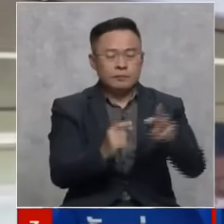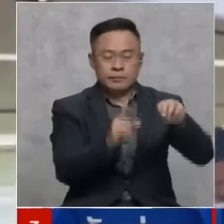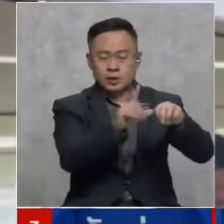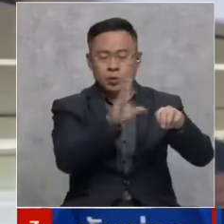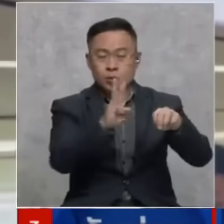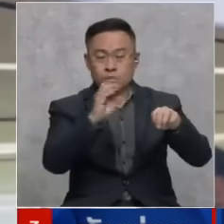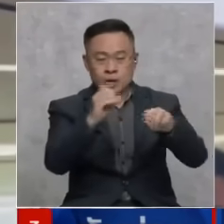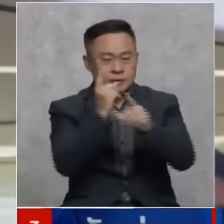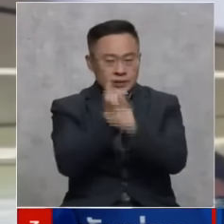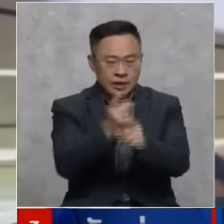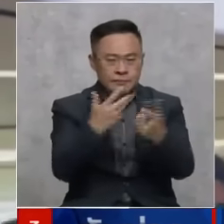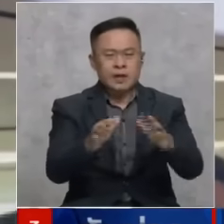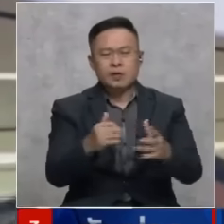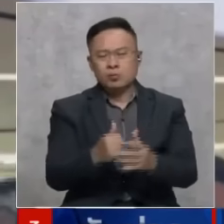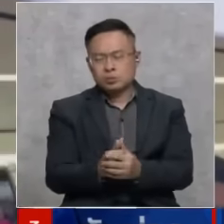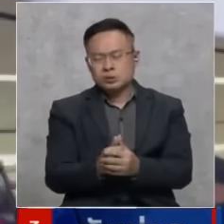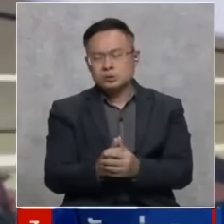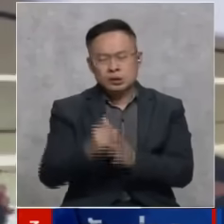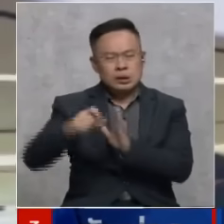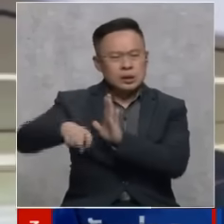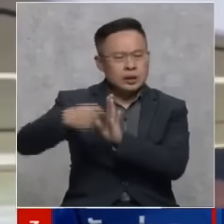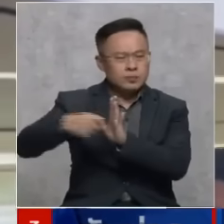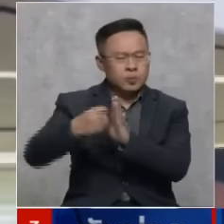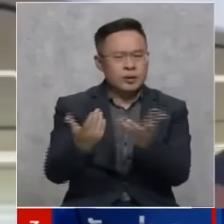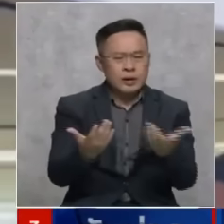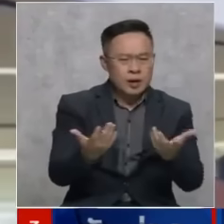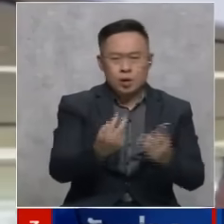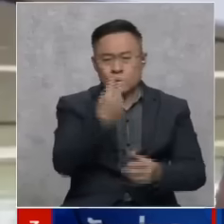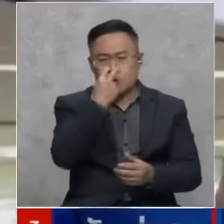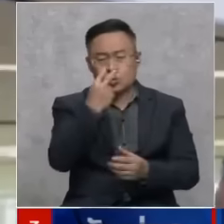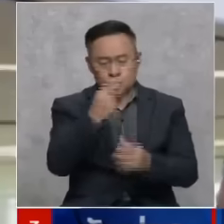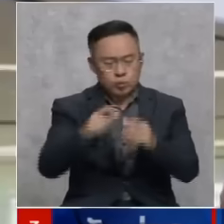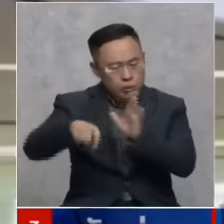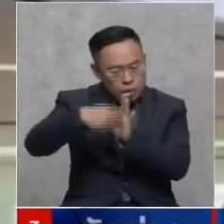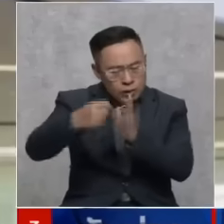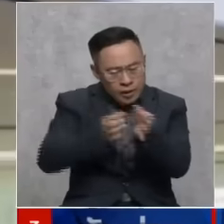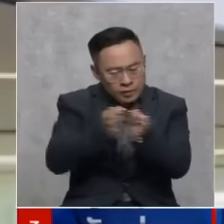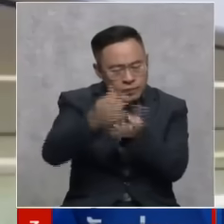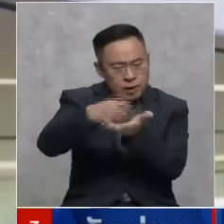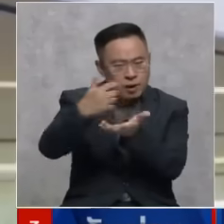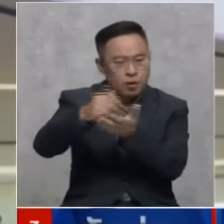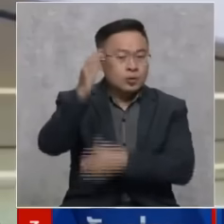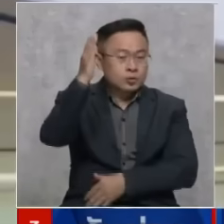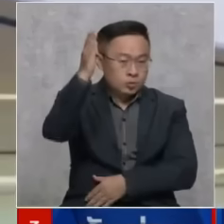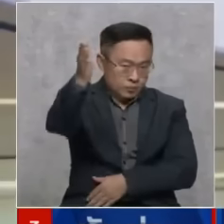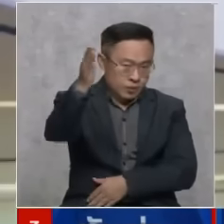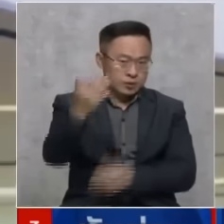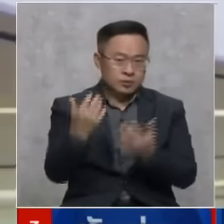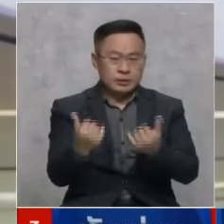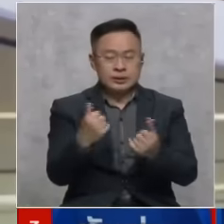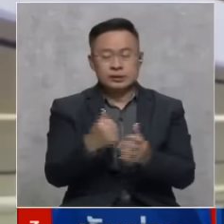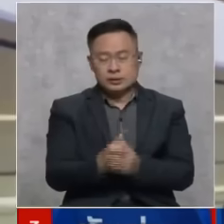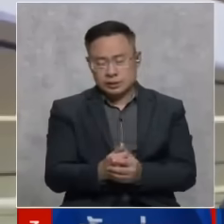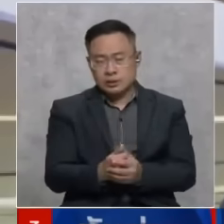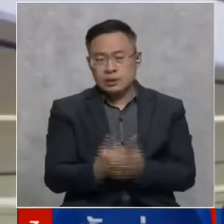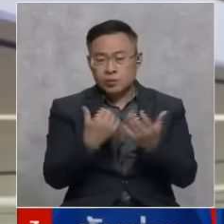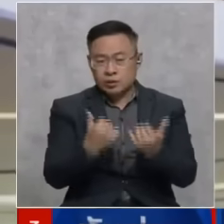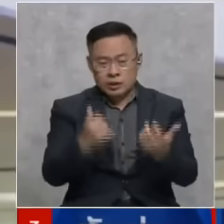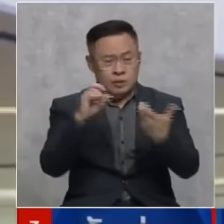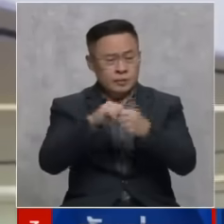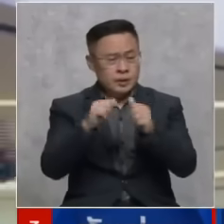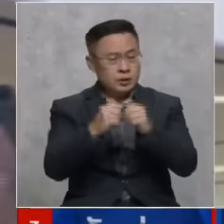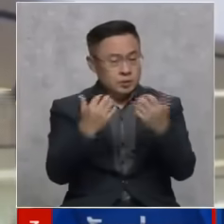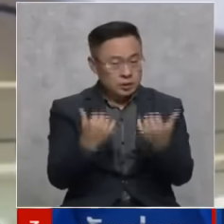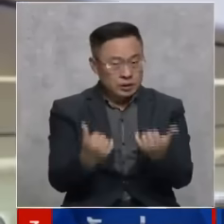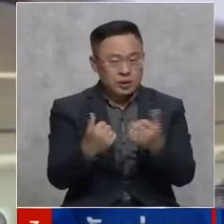ลว่าลองฟังเหตุผลนะครับความจำเป็นสิ่งที่ในเมื่อสภาวะเป็นแบบนี้